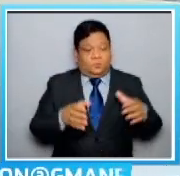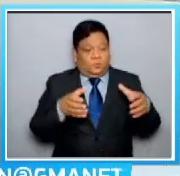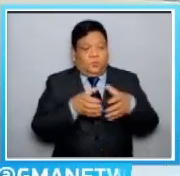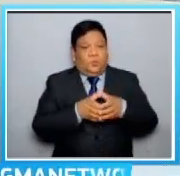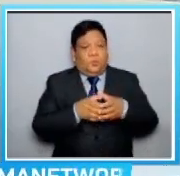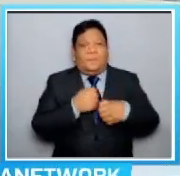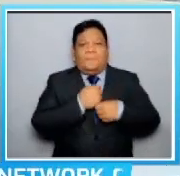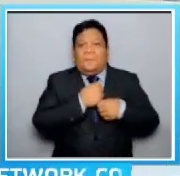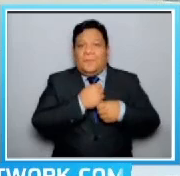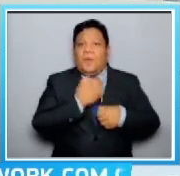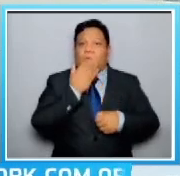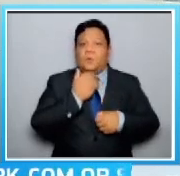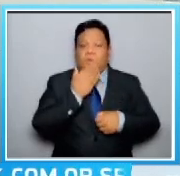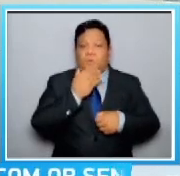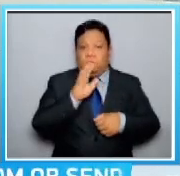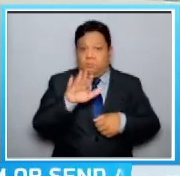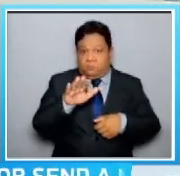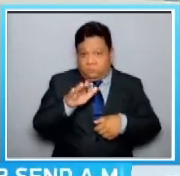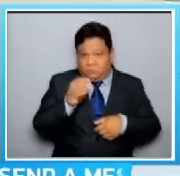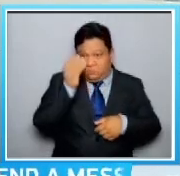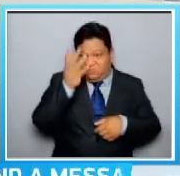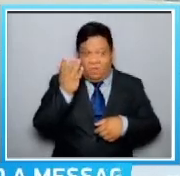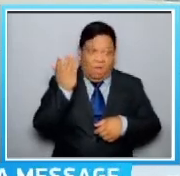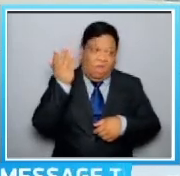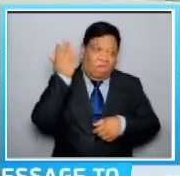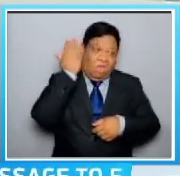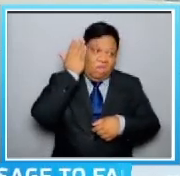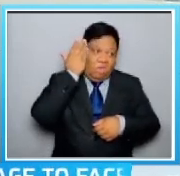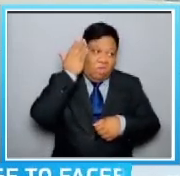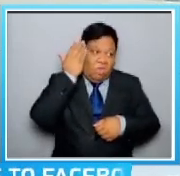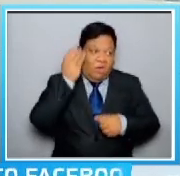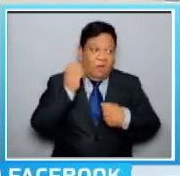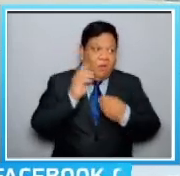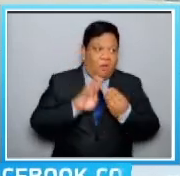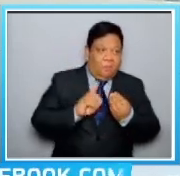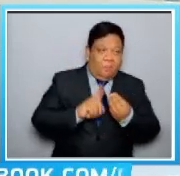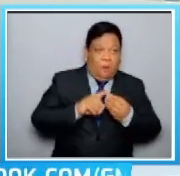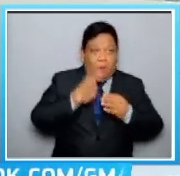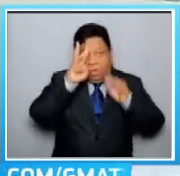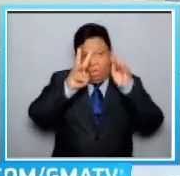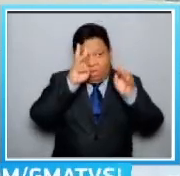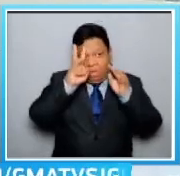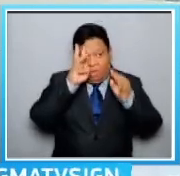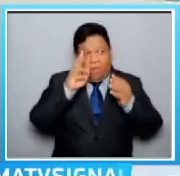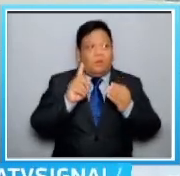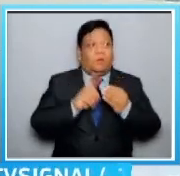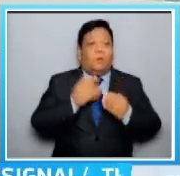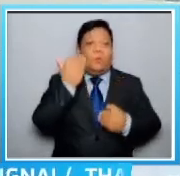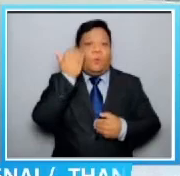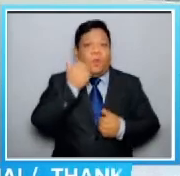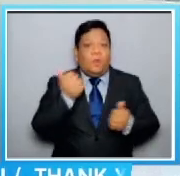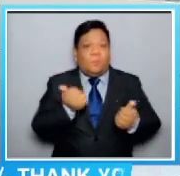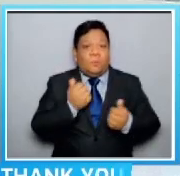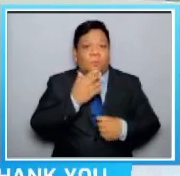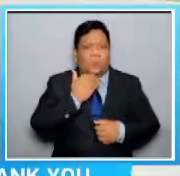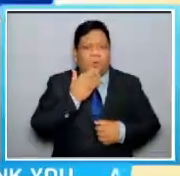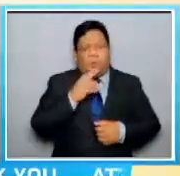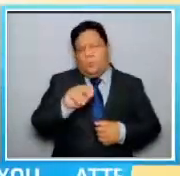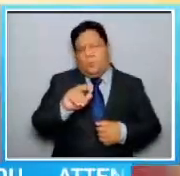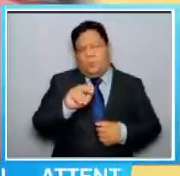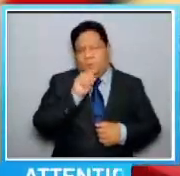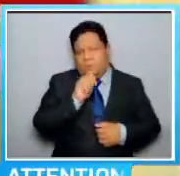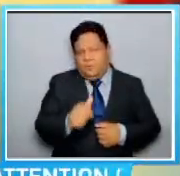hindi artificial o gawa-gawa ang kakulangan sa supply ng asukal. Balitang hatid ni Mav Gonzalez.